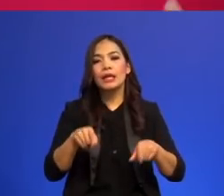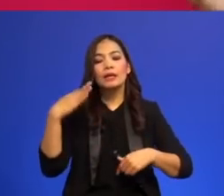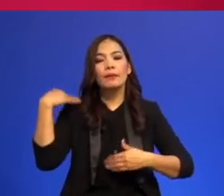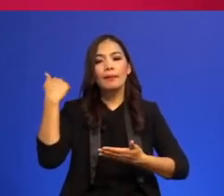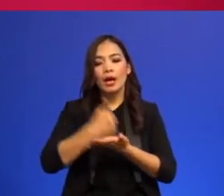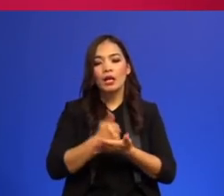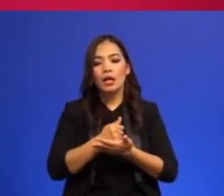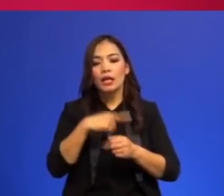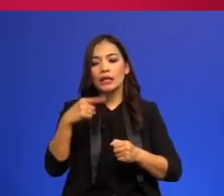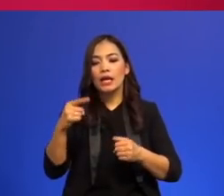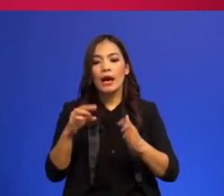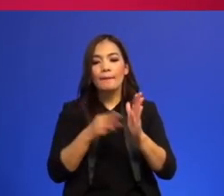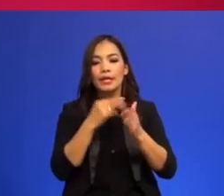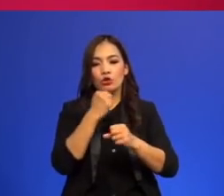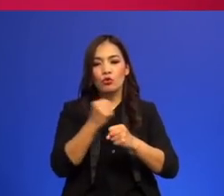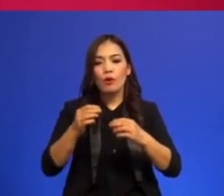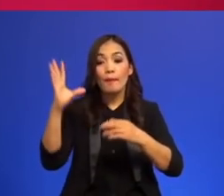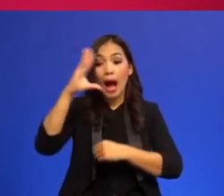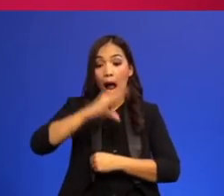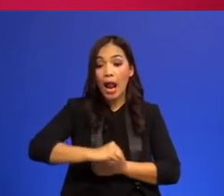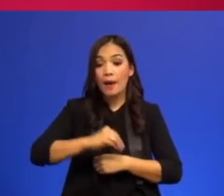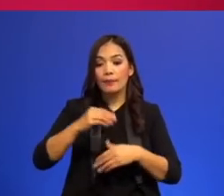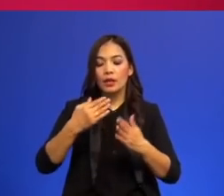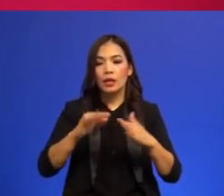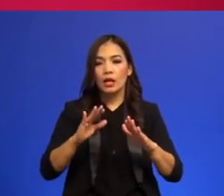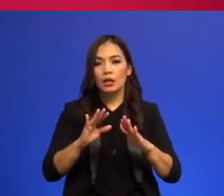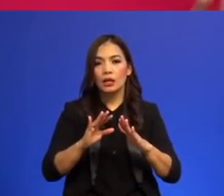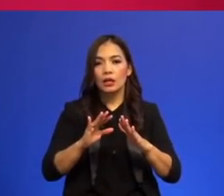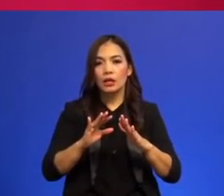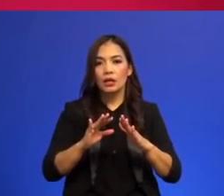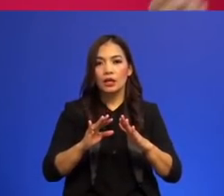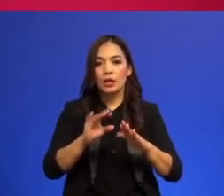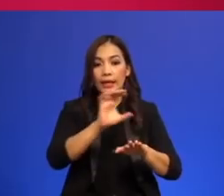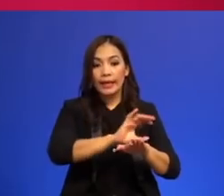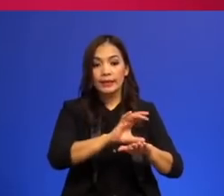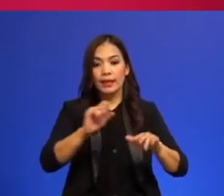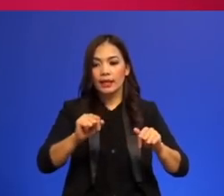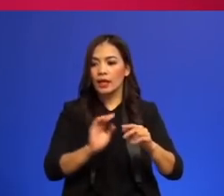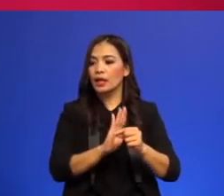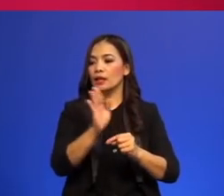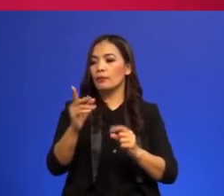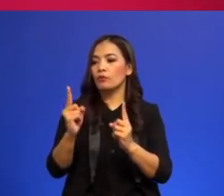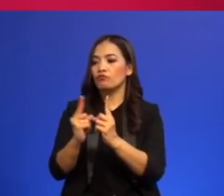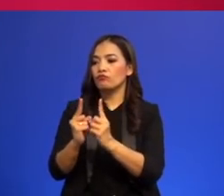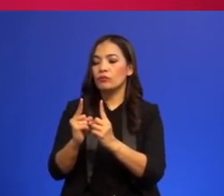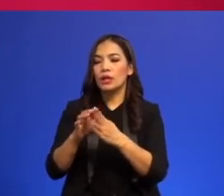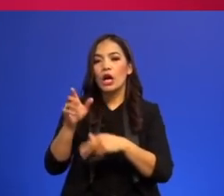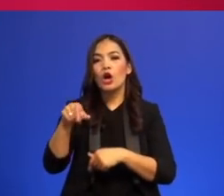malam minggu atau minggu siang setelah pulang dari Rehoboth